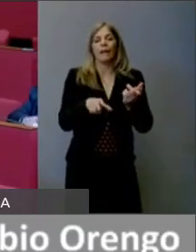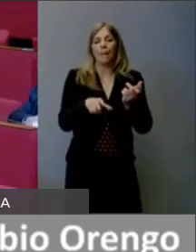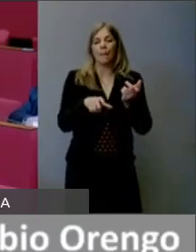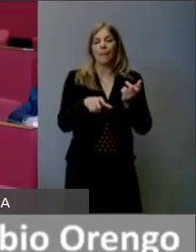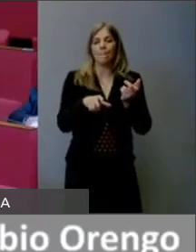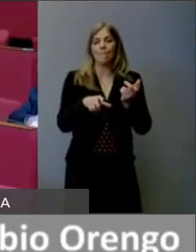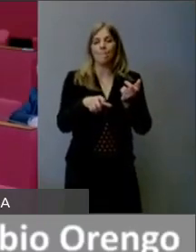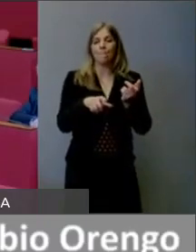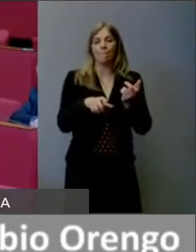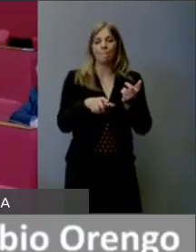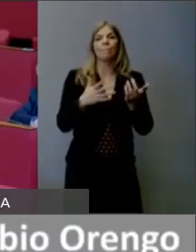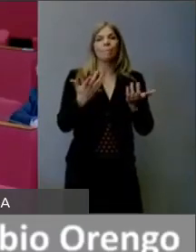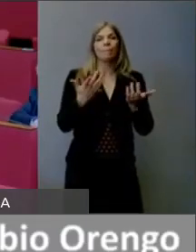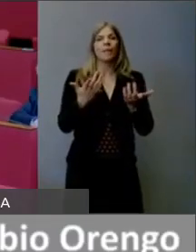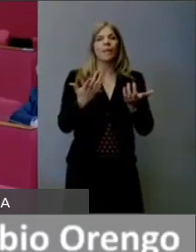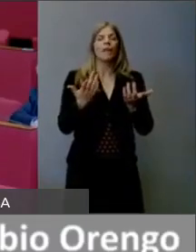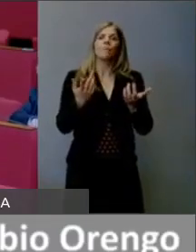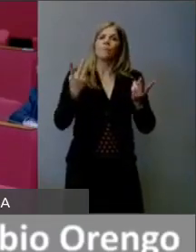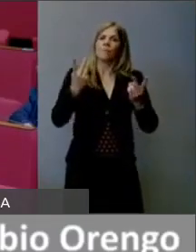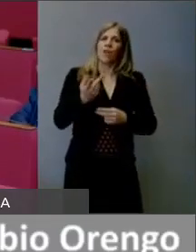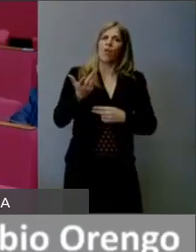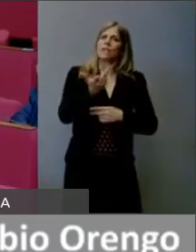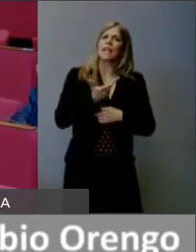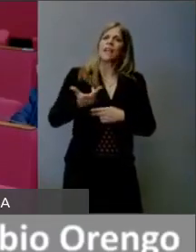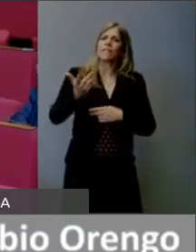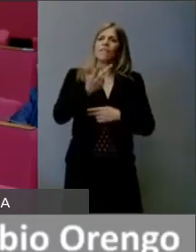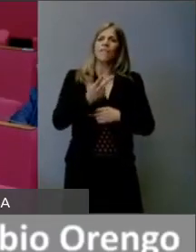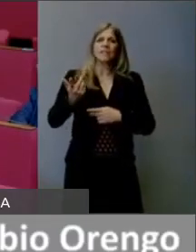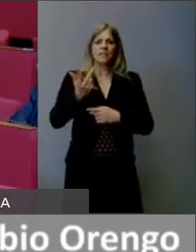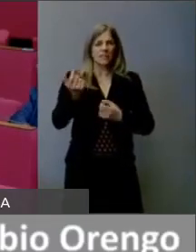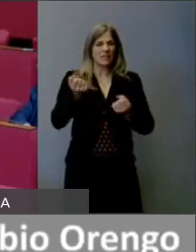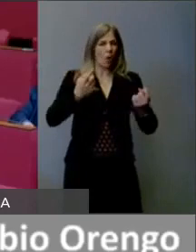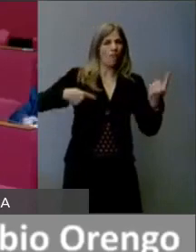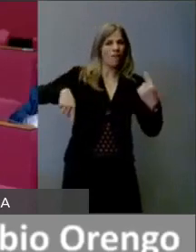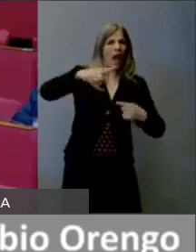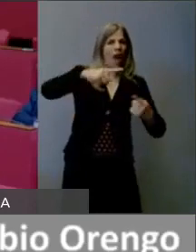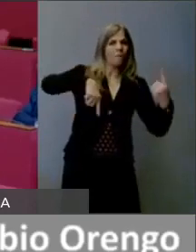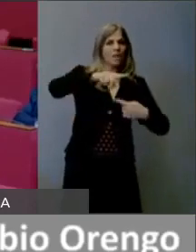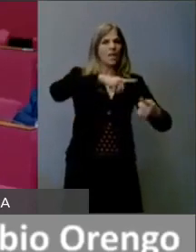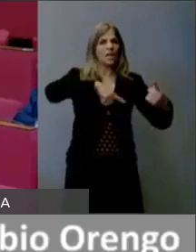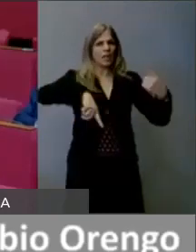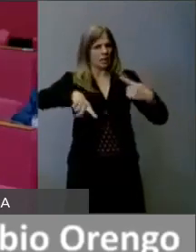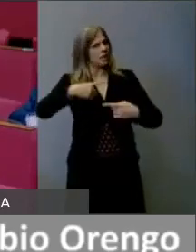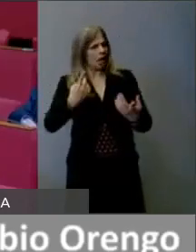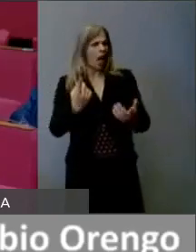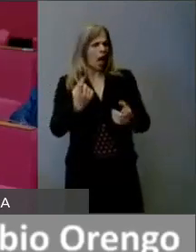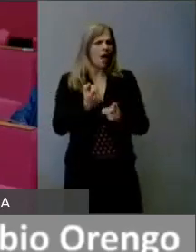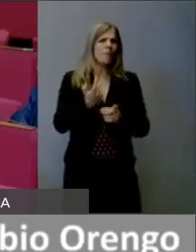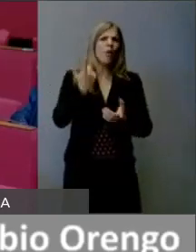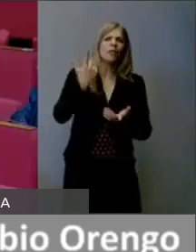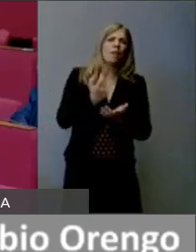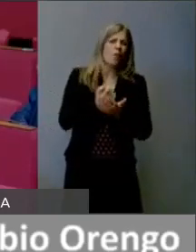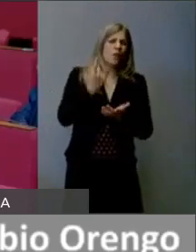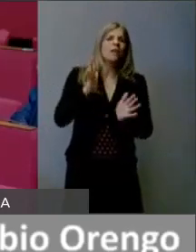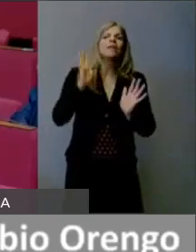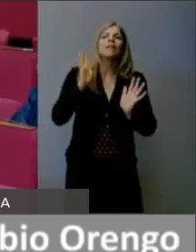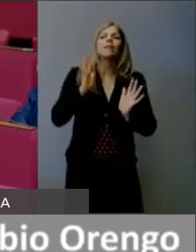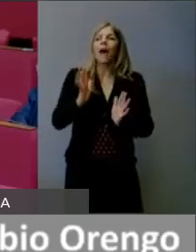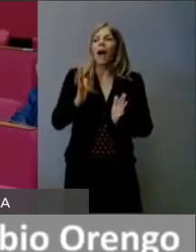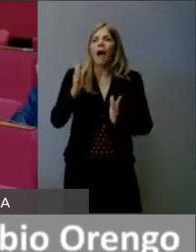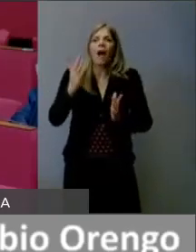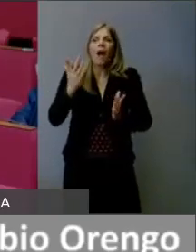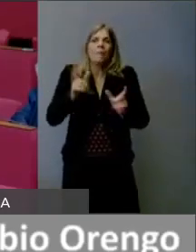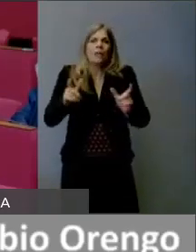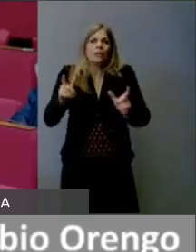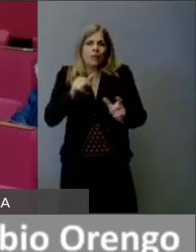il servizio di viabilità lungo la Val Bisagno, travolgano invece chi ha la necessità di avere una casa e